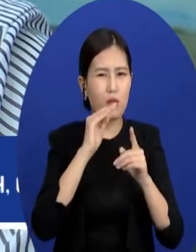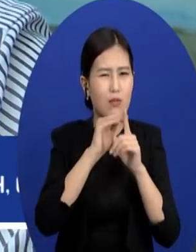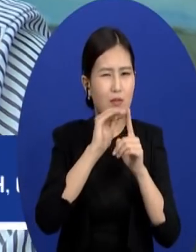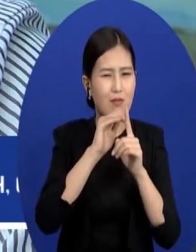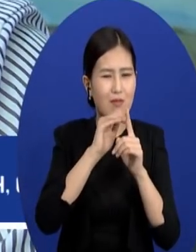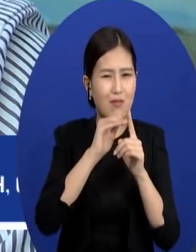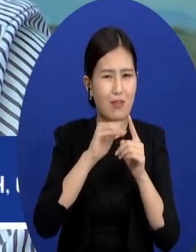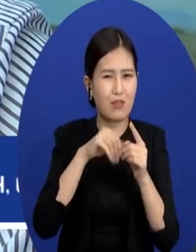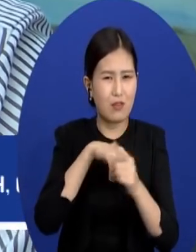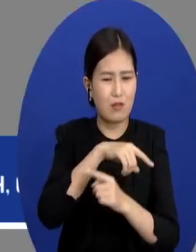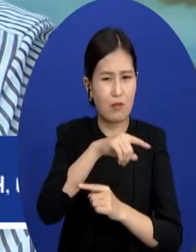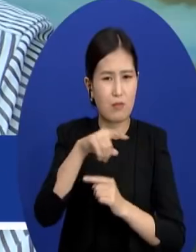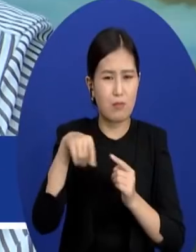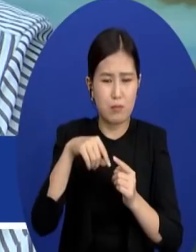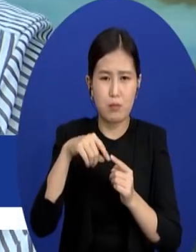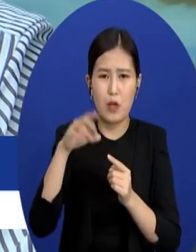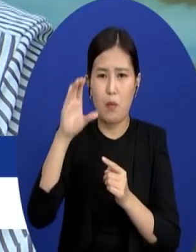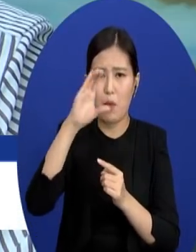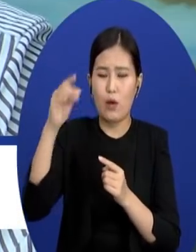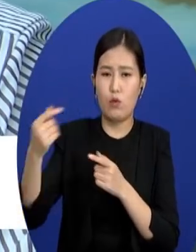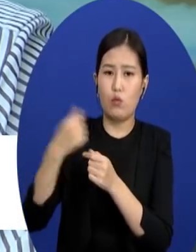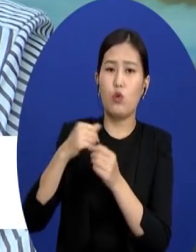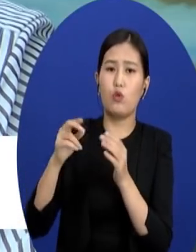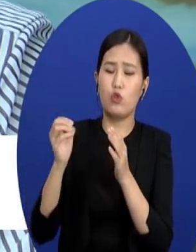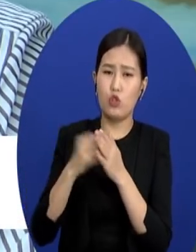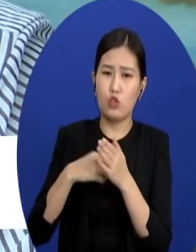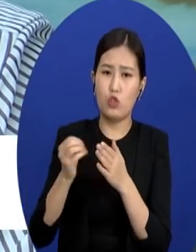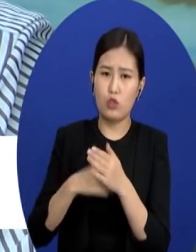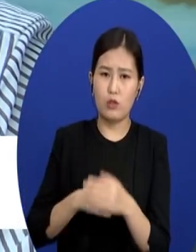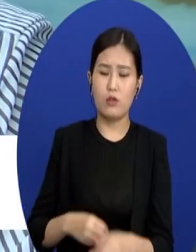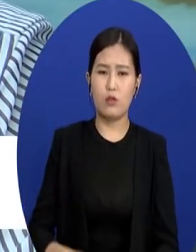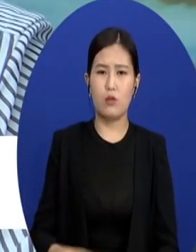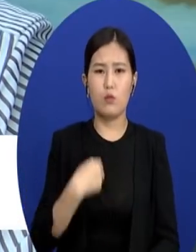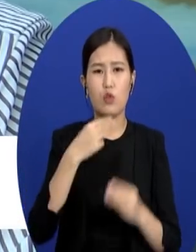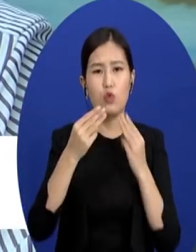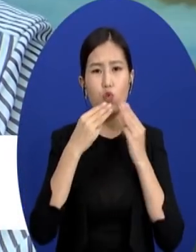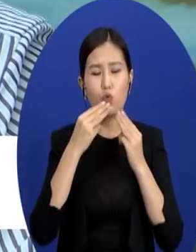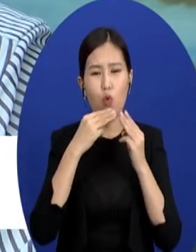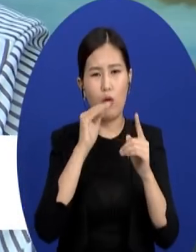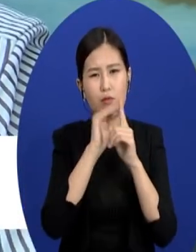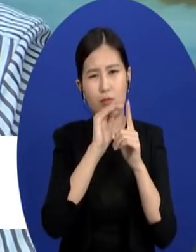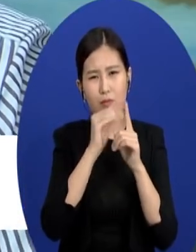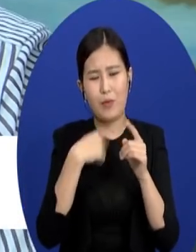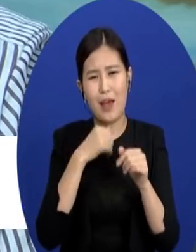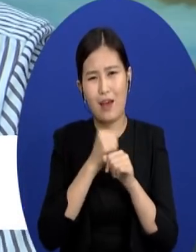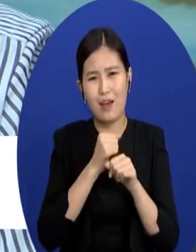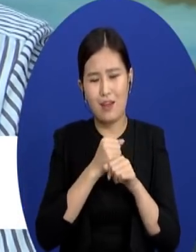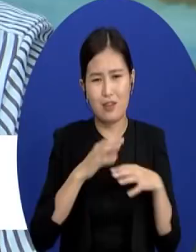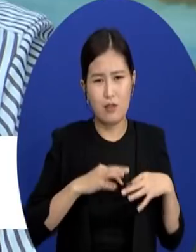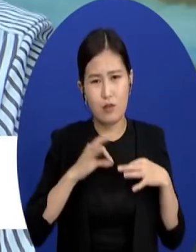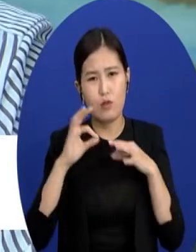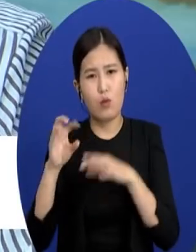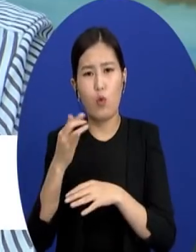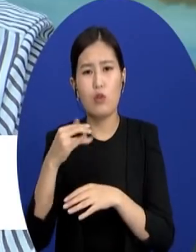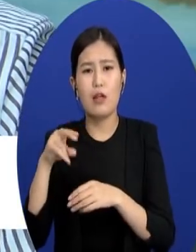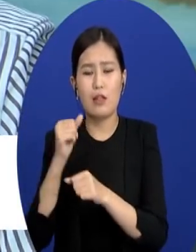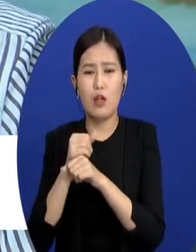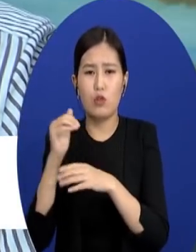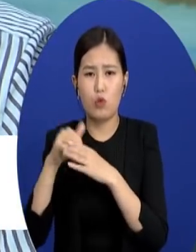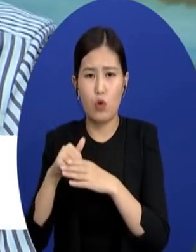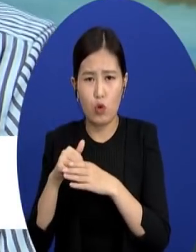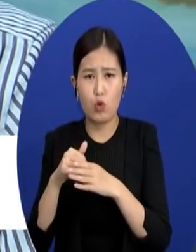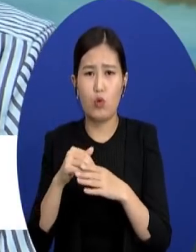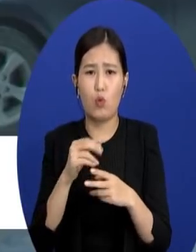тухайн байгууллагад төлөх ёстой. Шүүхээр хамдаад одоо буцаад ажилдаа тавигдах ч юм уу одоо тэр асуудлаа шийдвэрлэх хууль зүйн